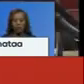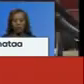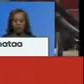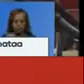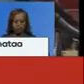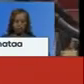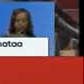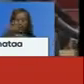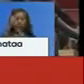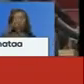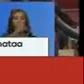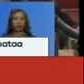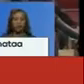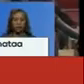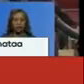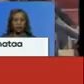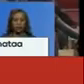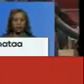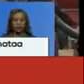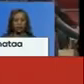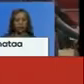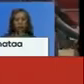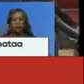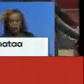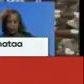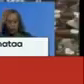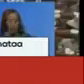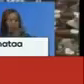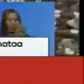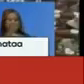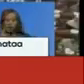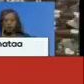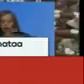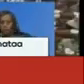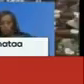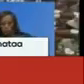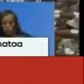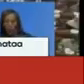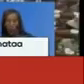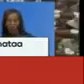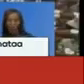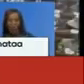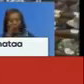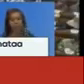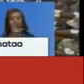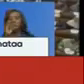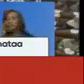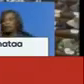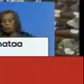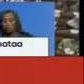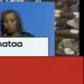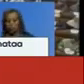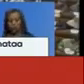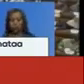ለዛሬ የተያዘው አጀንዳ በህገ መንግስቱ አንቀጽ 56 እና አንቀጽ 73 እንዲሁም በምክር